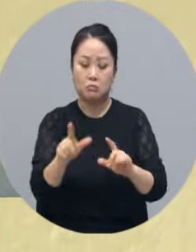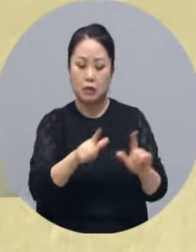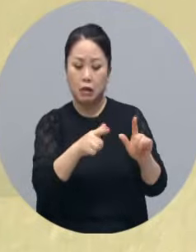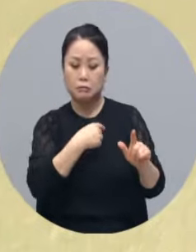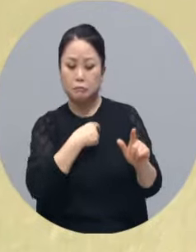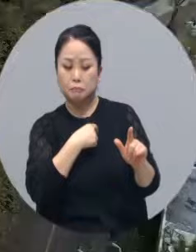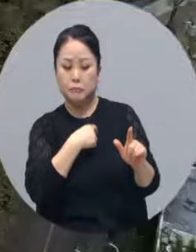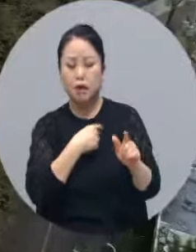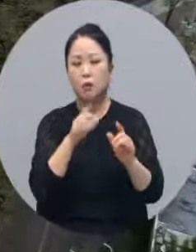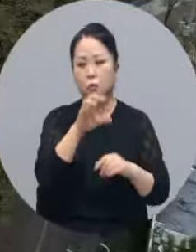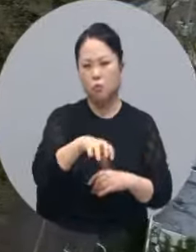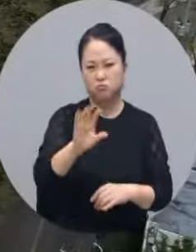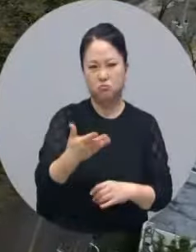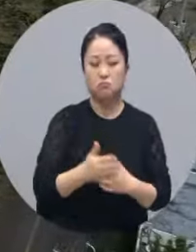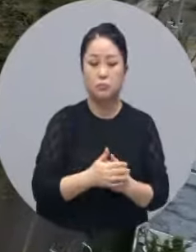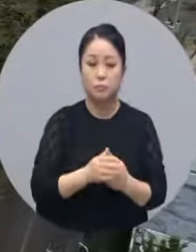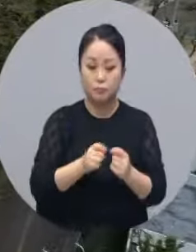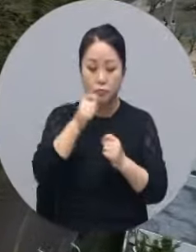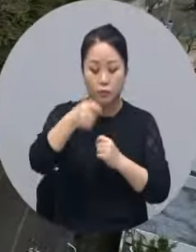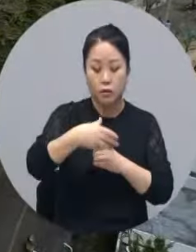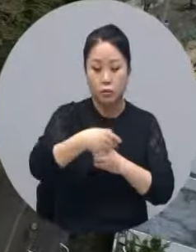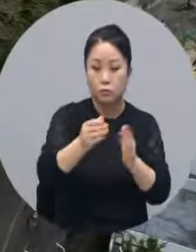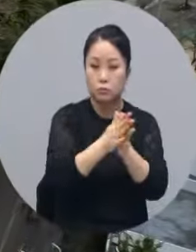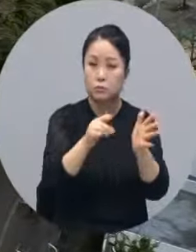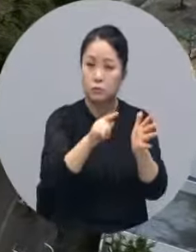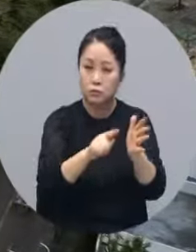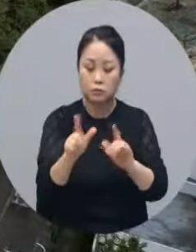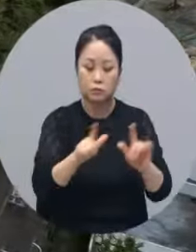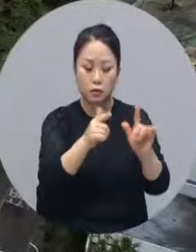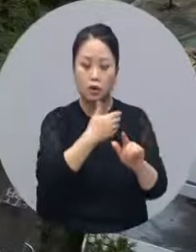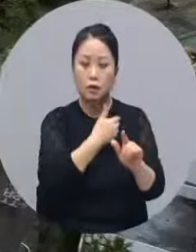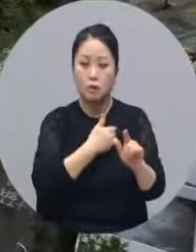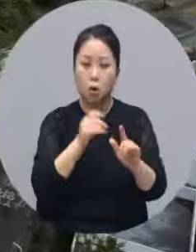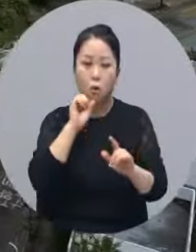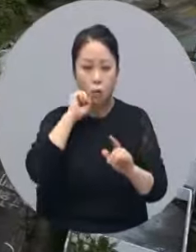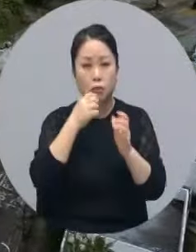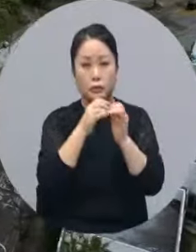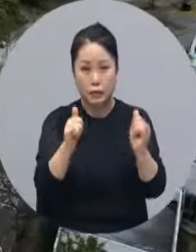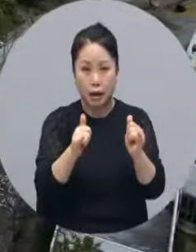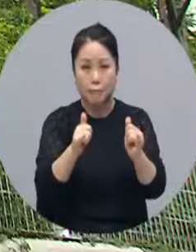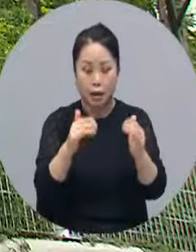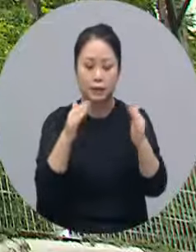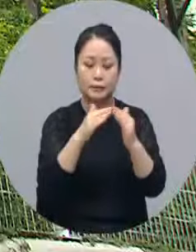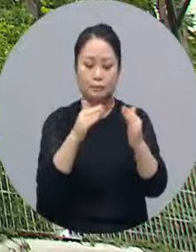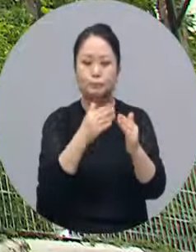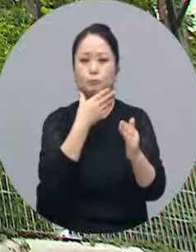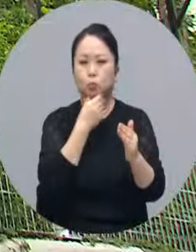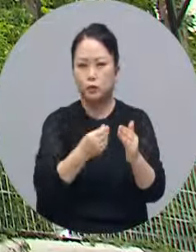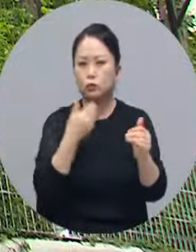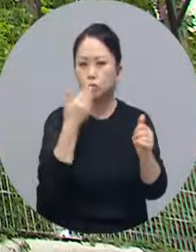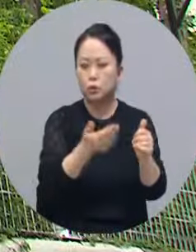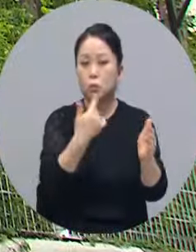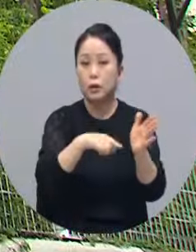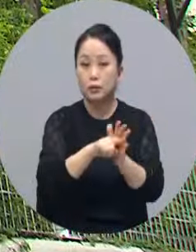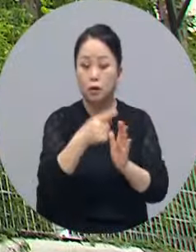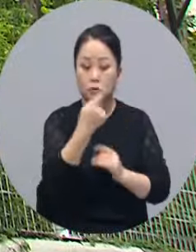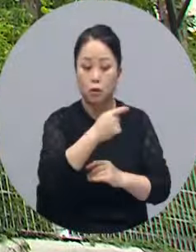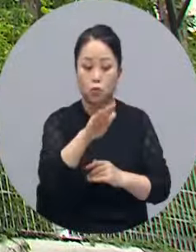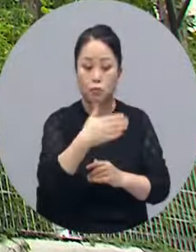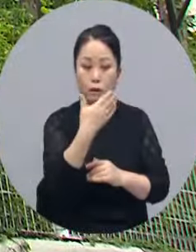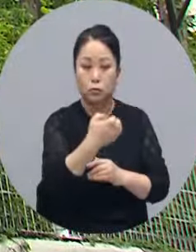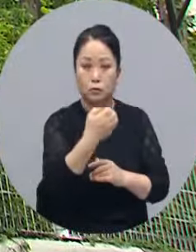돼버렸잖아요. 영구 임대주택은 저소득층 주거 안정을 위해 지난 1991년부터 96년 사이